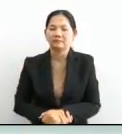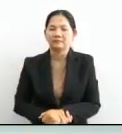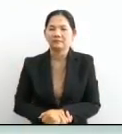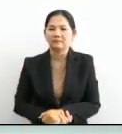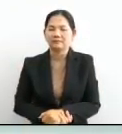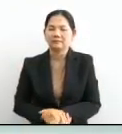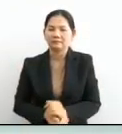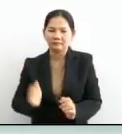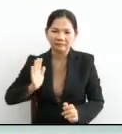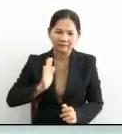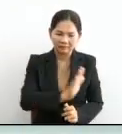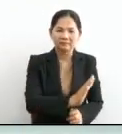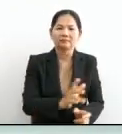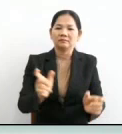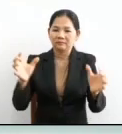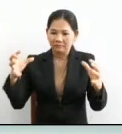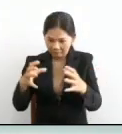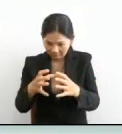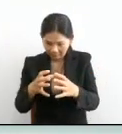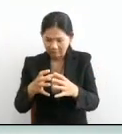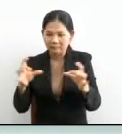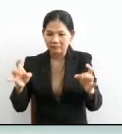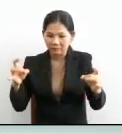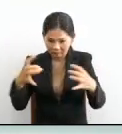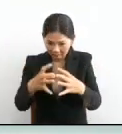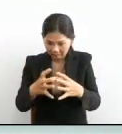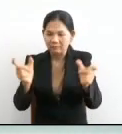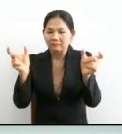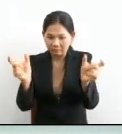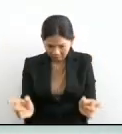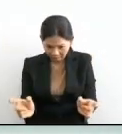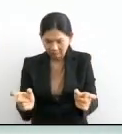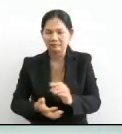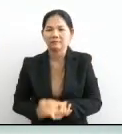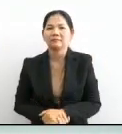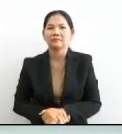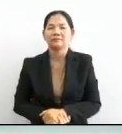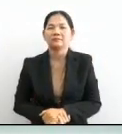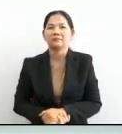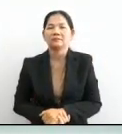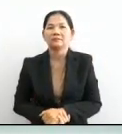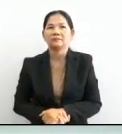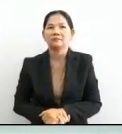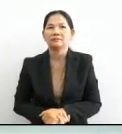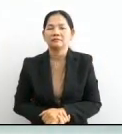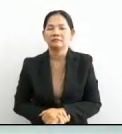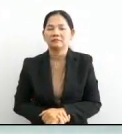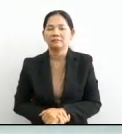rô bò bộ cột